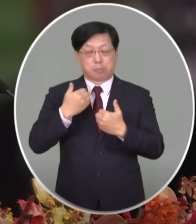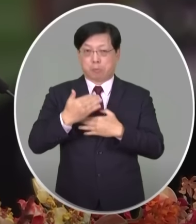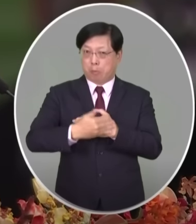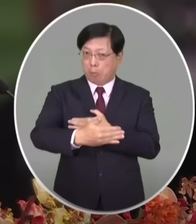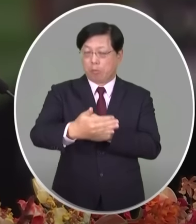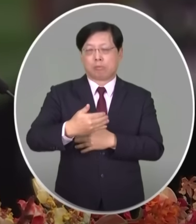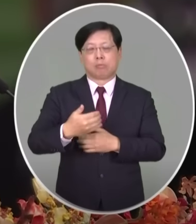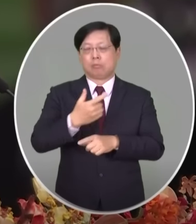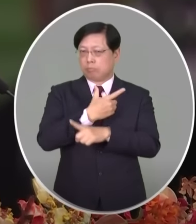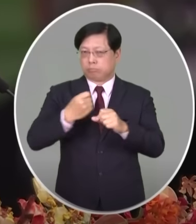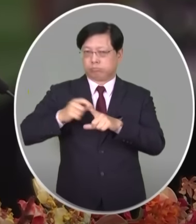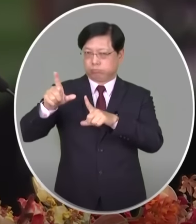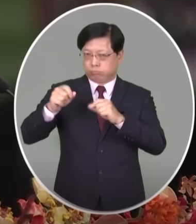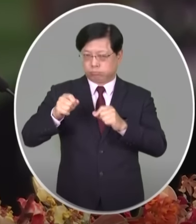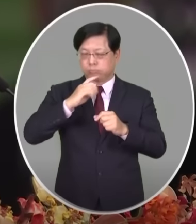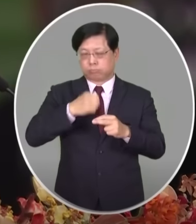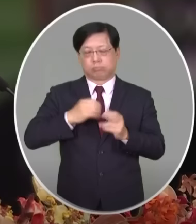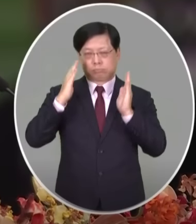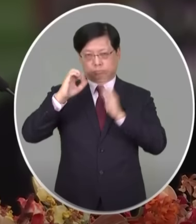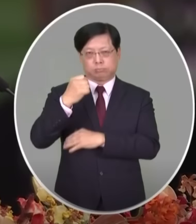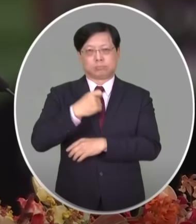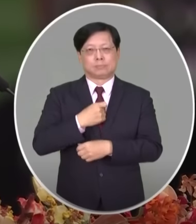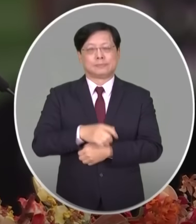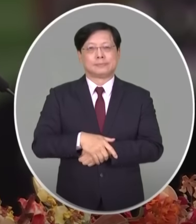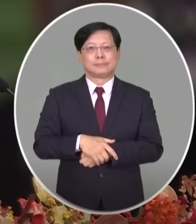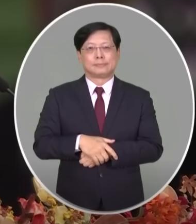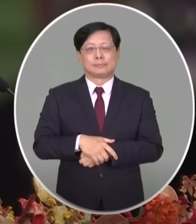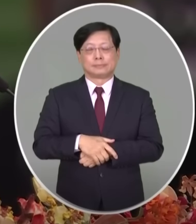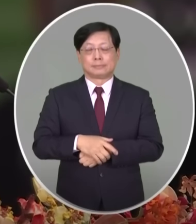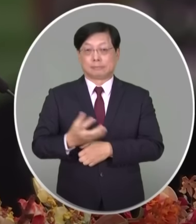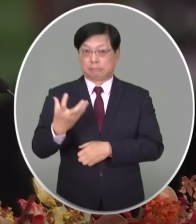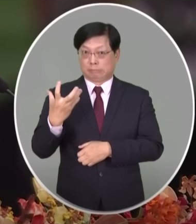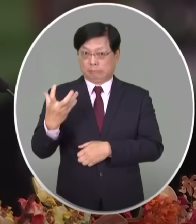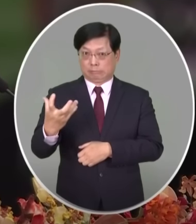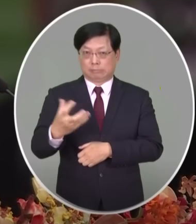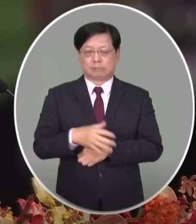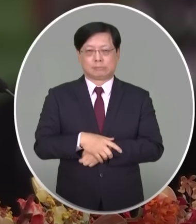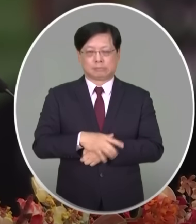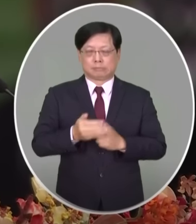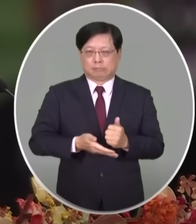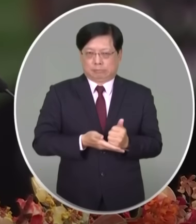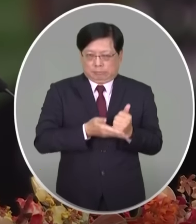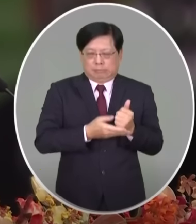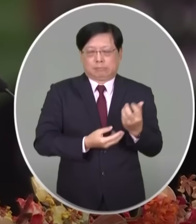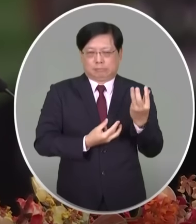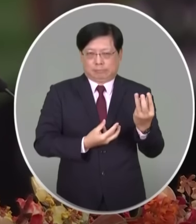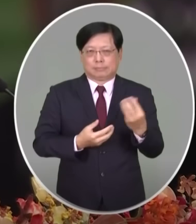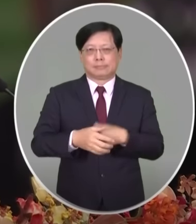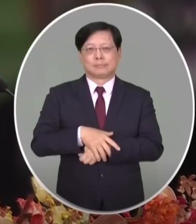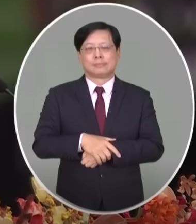应该遵守程序正义，多数尊重少数，